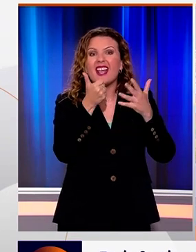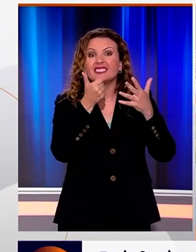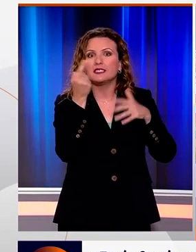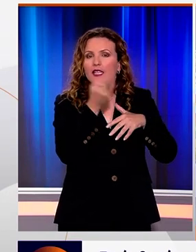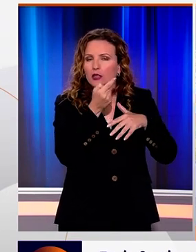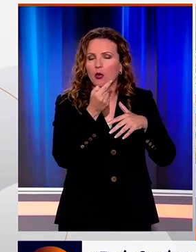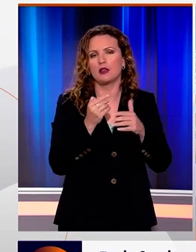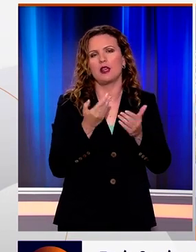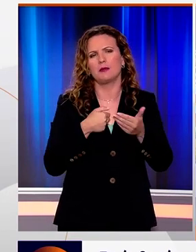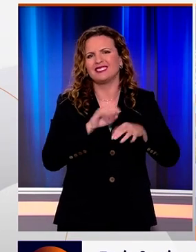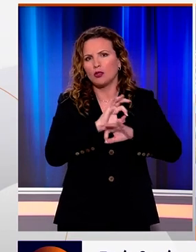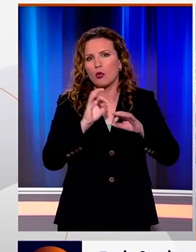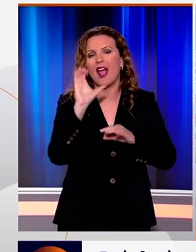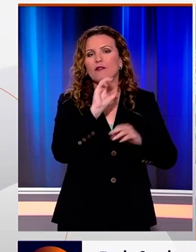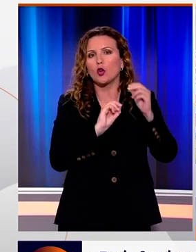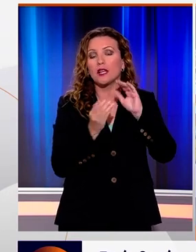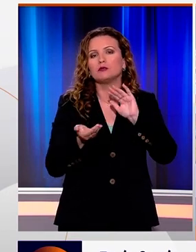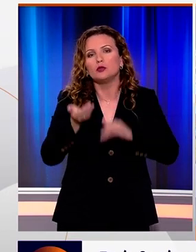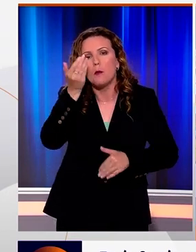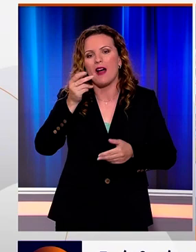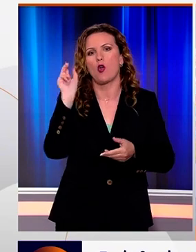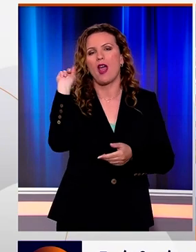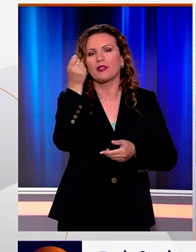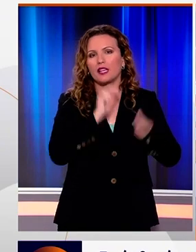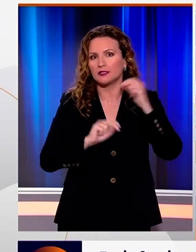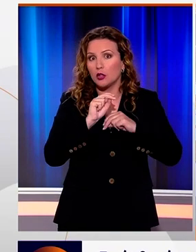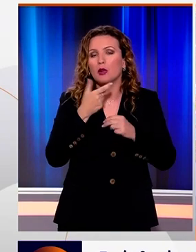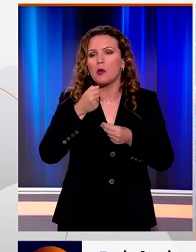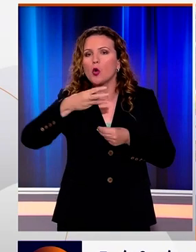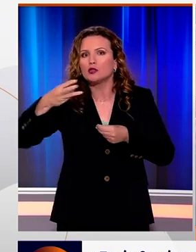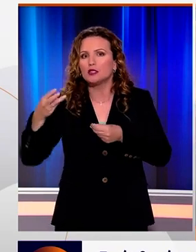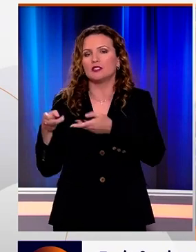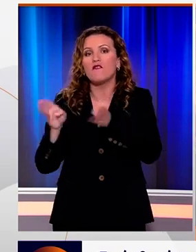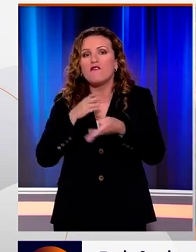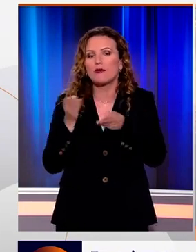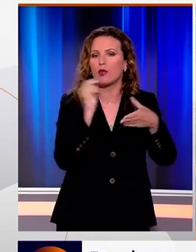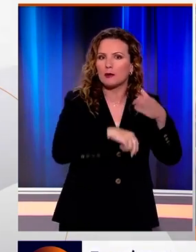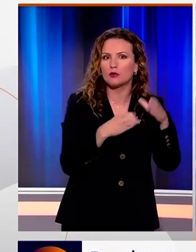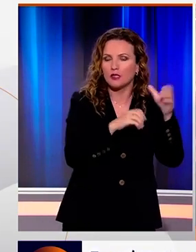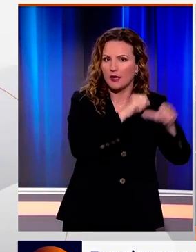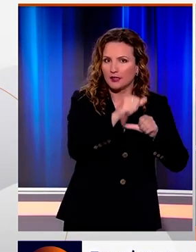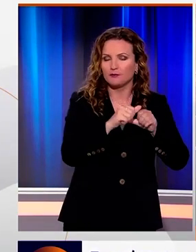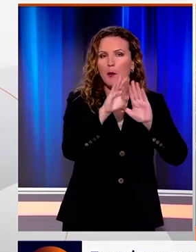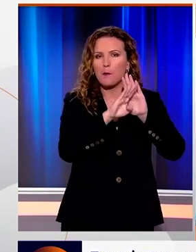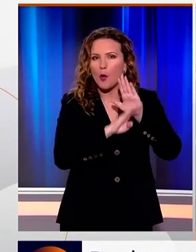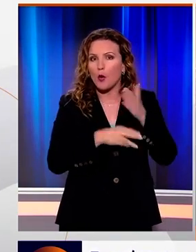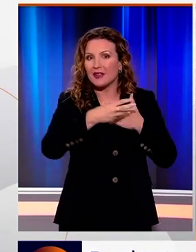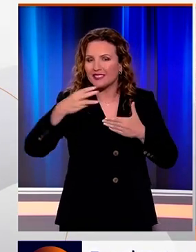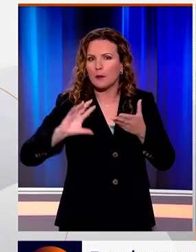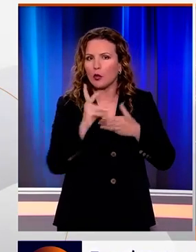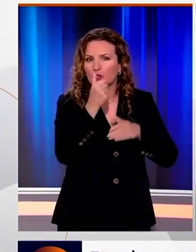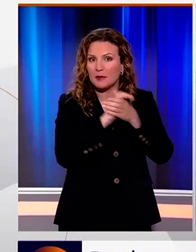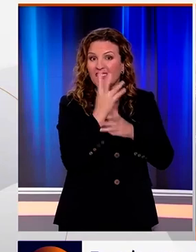αποτέλεσμα των ευρωεκλογών και αυτό διότι έχει απελευθερωθεί πολλής κόσμος από τον ΣΥΡΙΖΑ. Το πρόγραμμα του ΣΥΡΙΖΑ Προοδευτική Συμμαχία για την